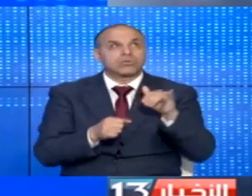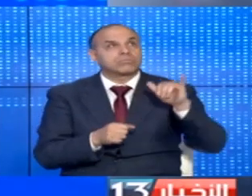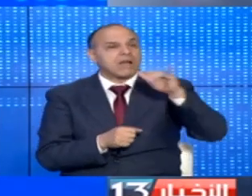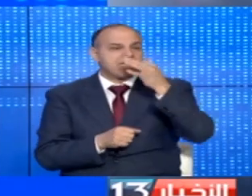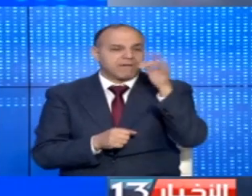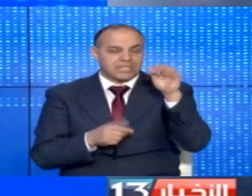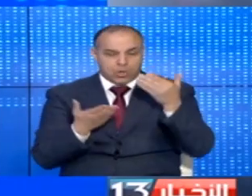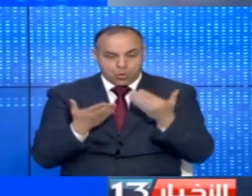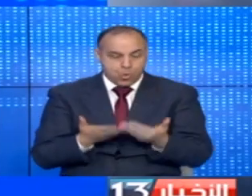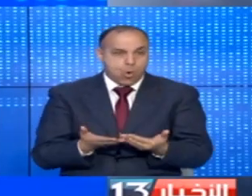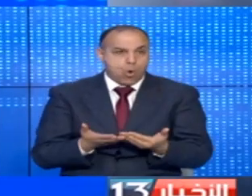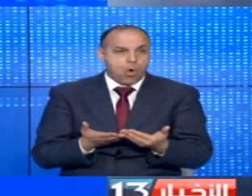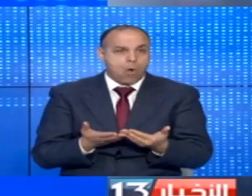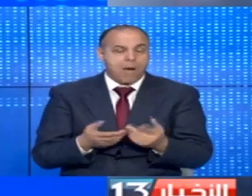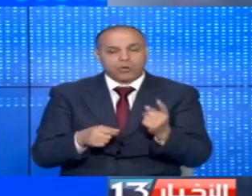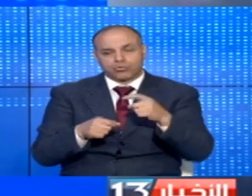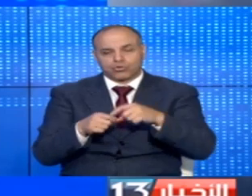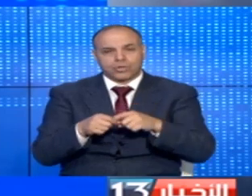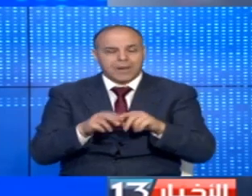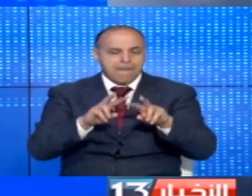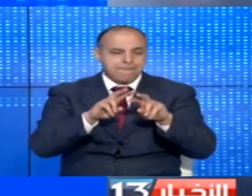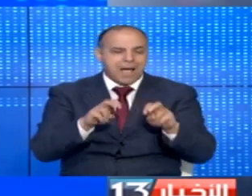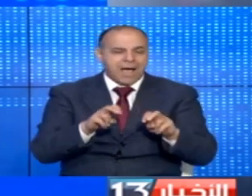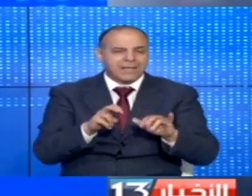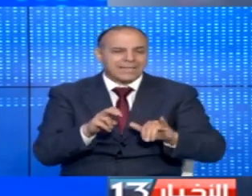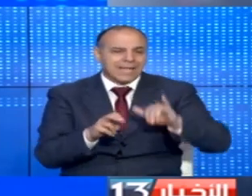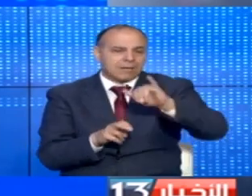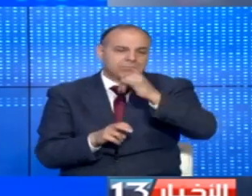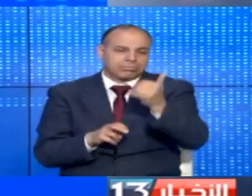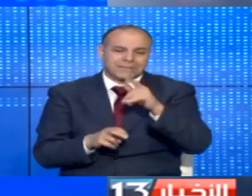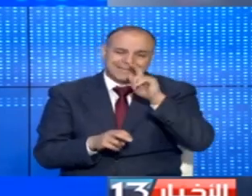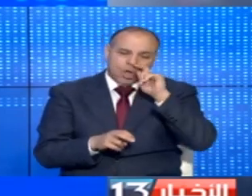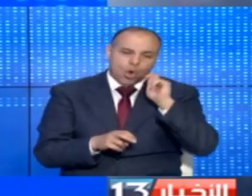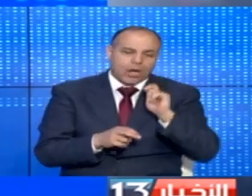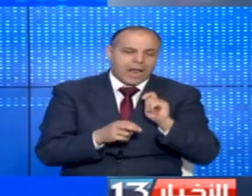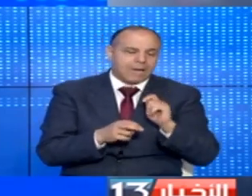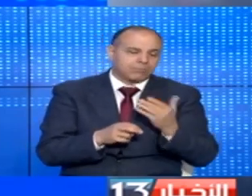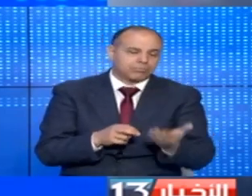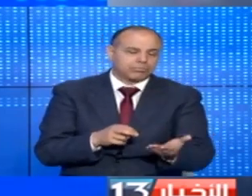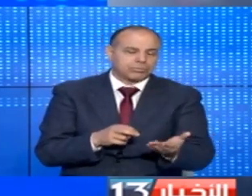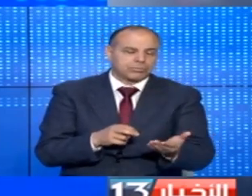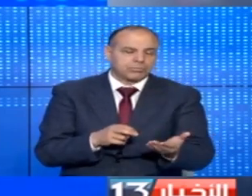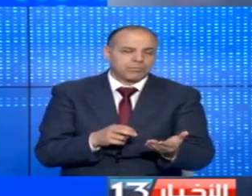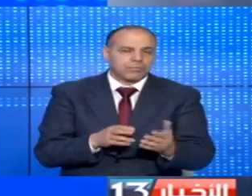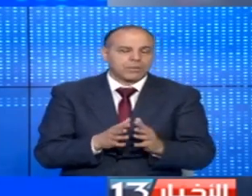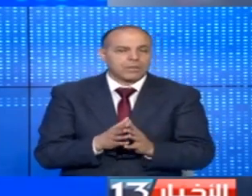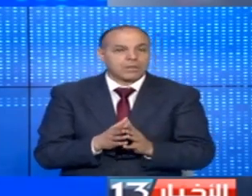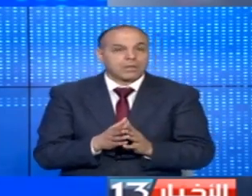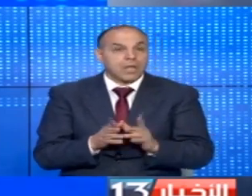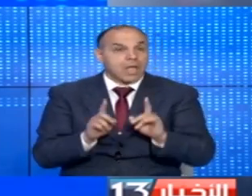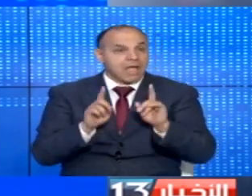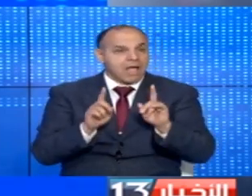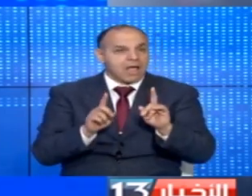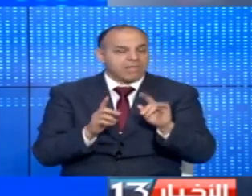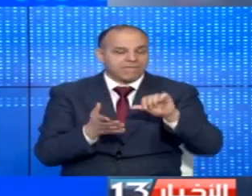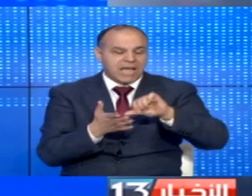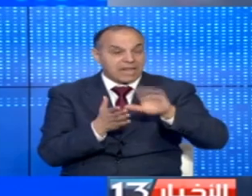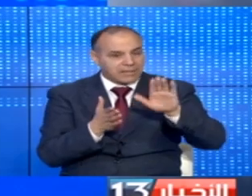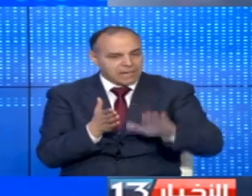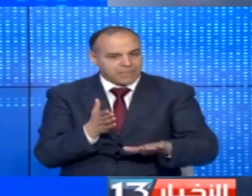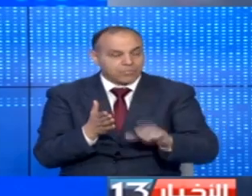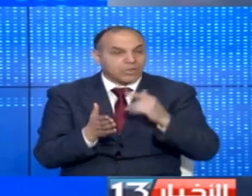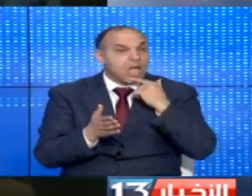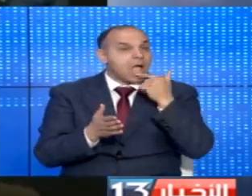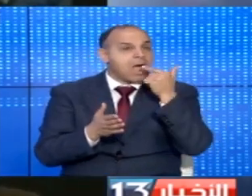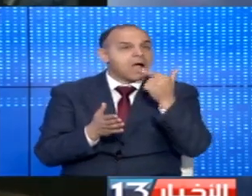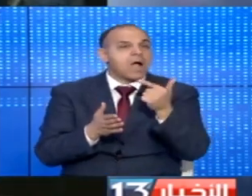اليوم انها ستشارك في التحقيق في تحطم طائره تابعه للخطوط الجويه الدوليه الاوكرانيه في ايران في